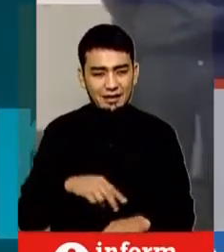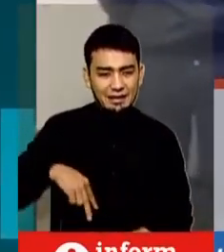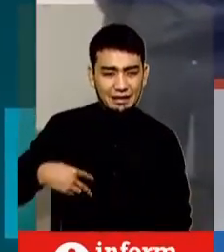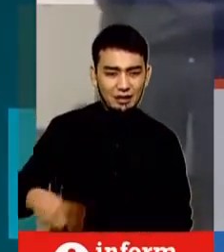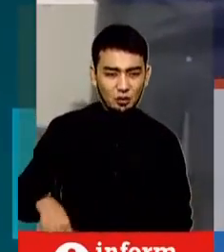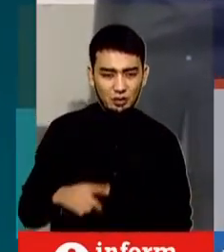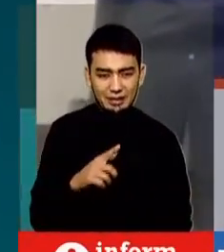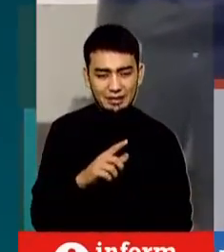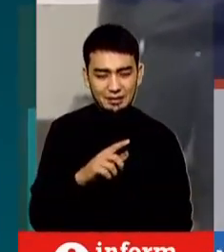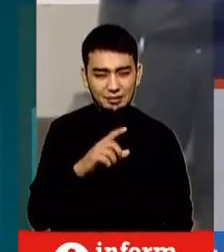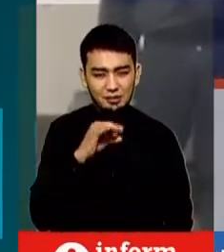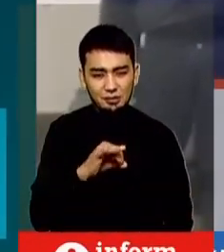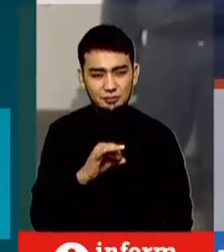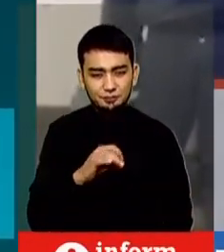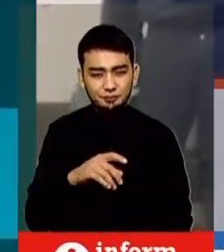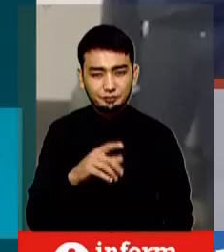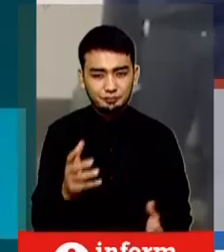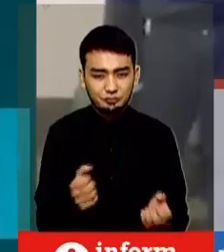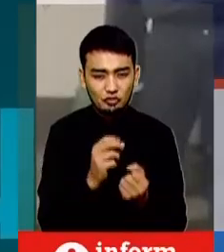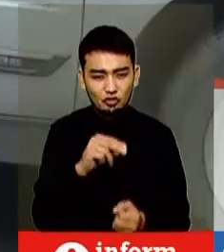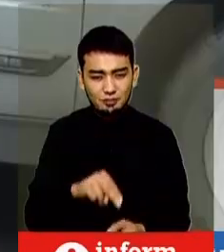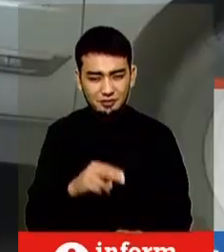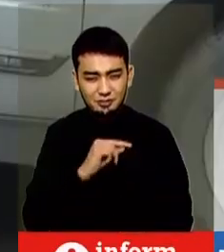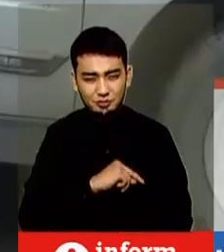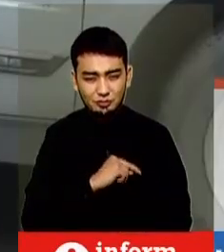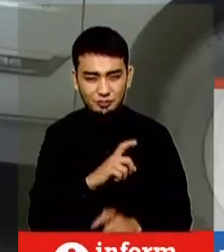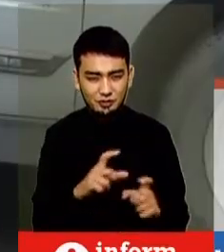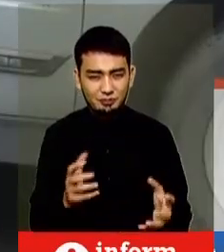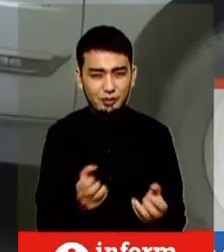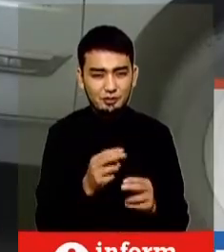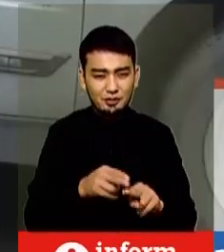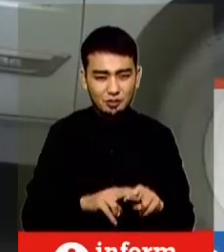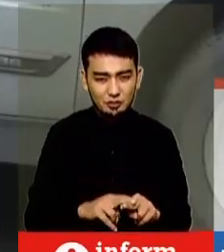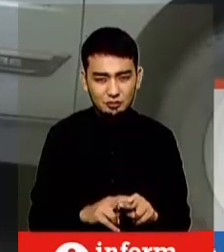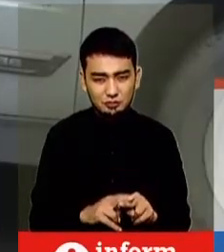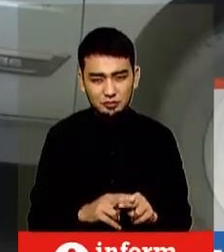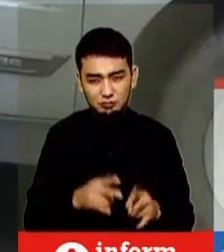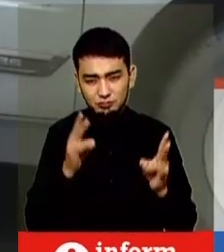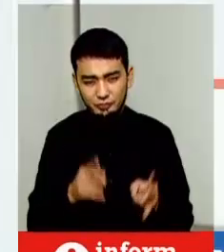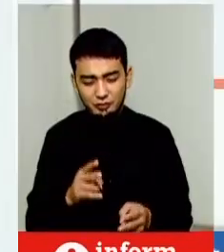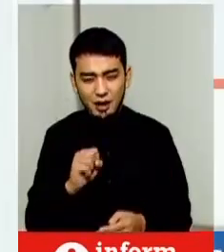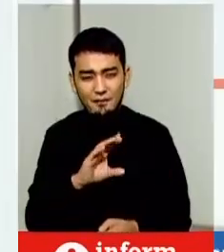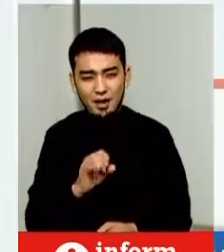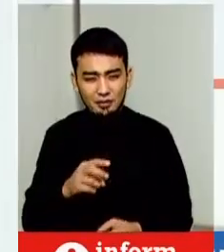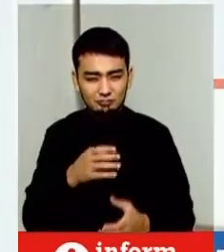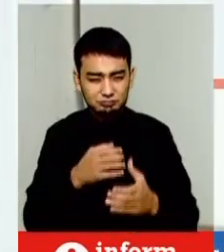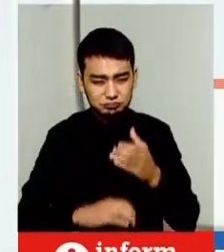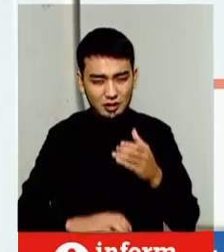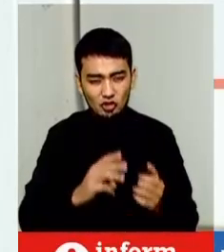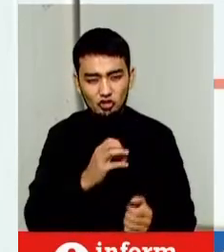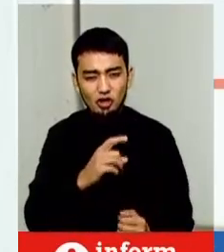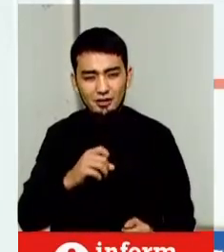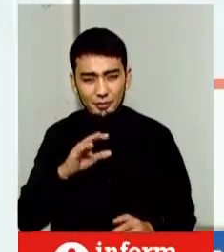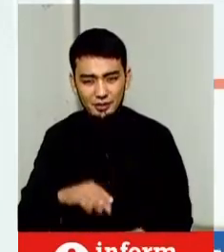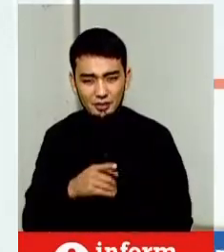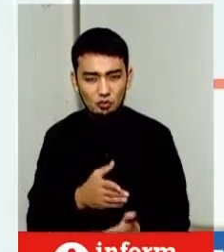профессиональных военизированных аварийно-спасательных служб. Спасатели, которые устраняют последствия аварии на шахтах, просят вернуть